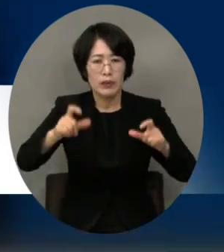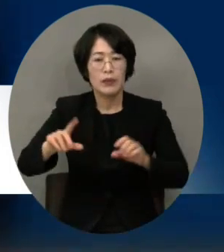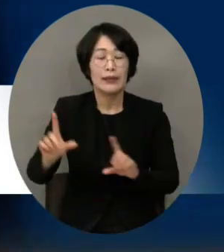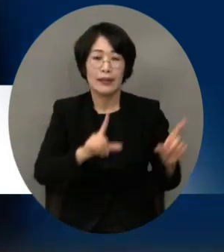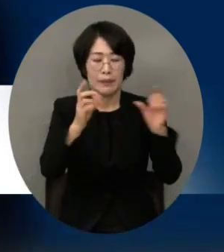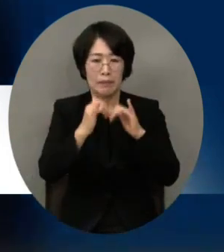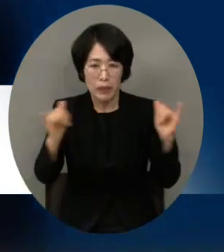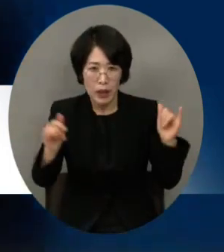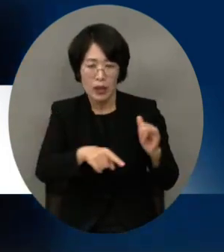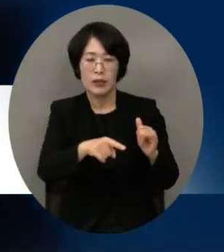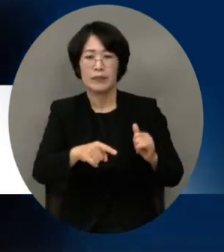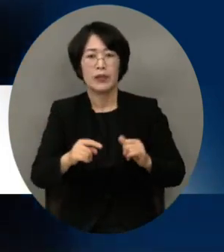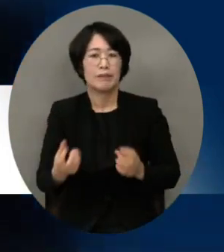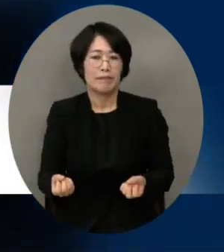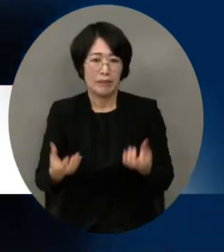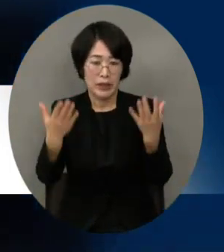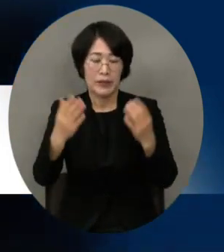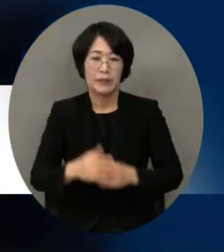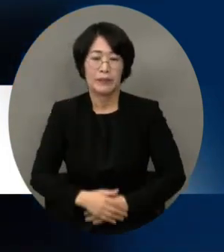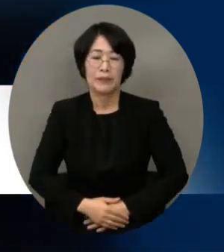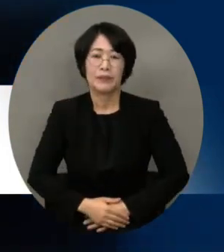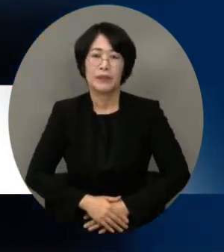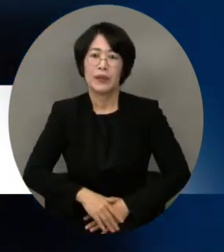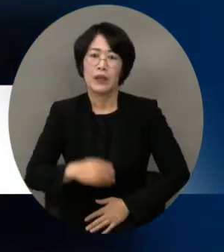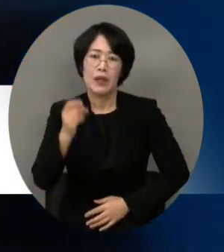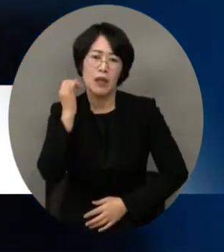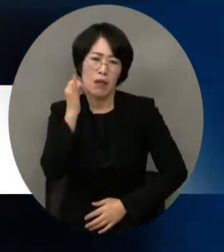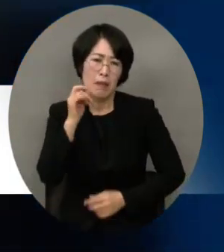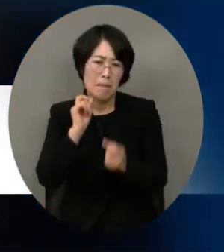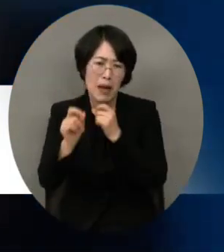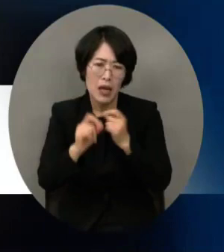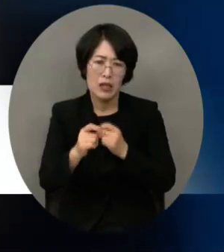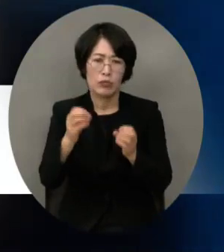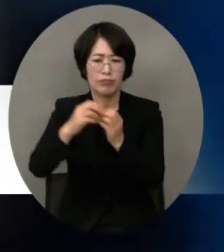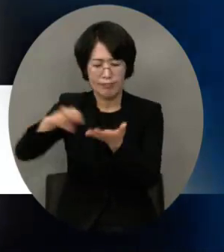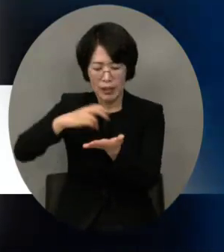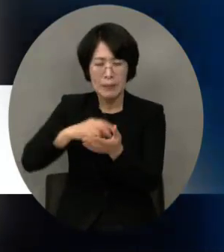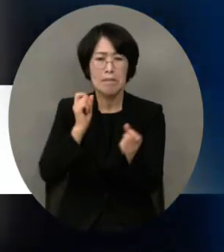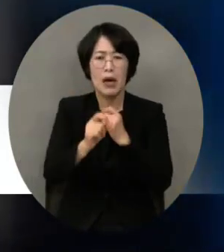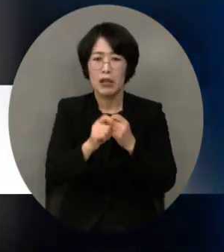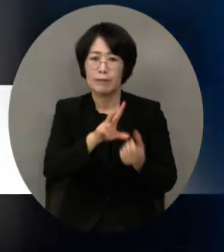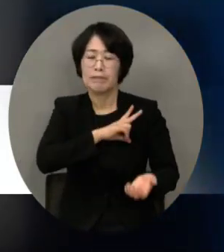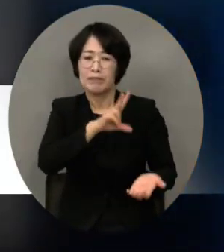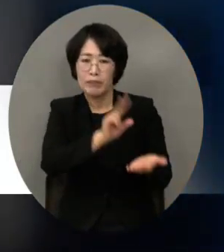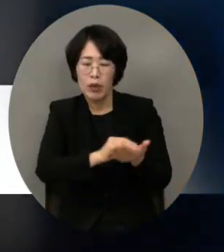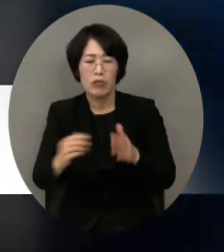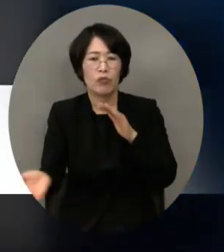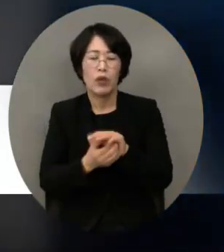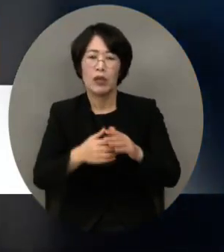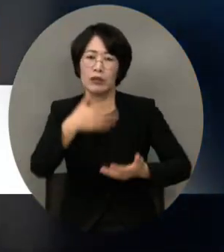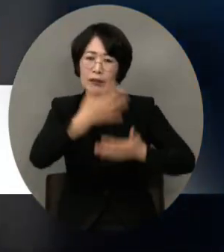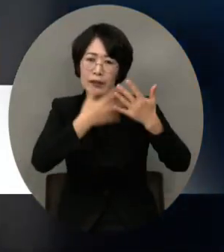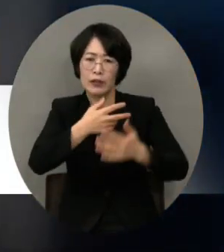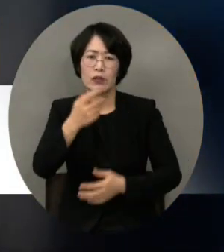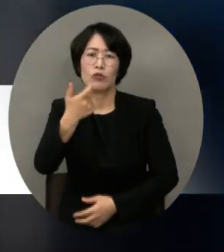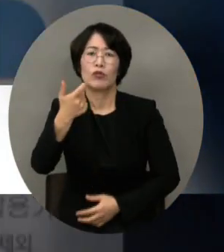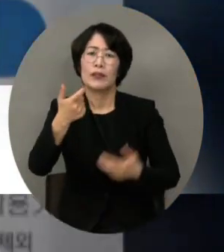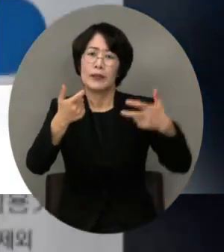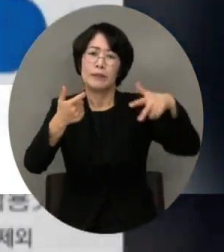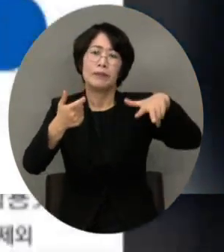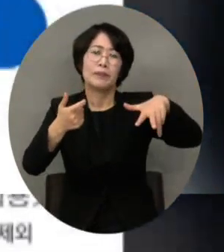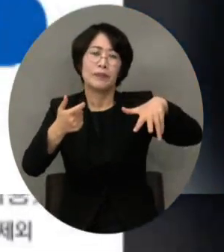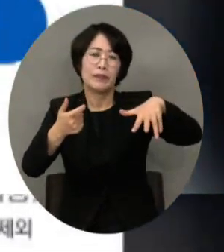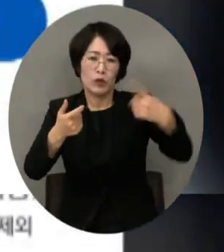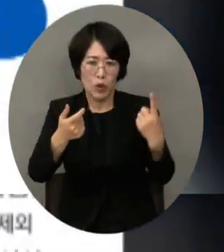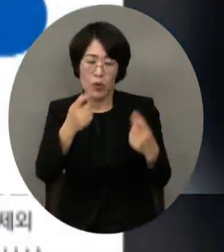주민들을 대상으로 진행되는 이번 공모전은 보이스 피싱과 메신저 피싱 등을 수제로 최대 60초 내에 영상 콘텐츠를